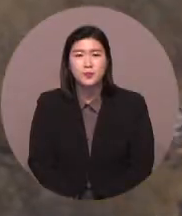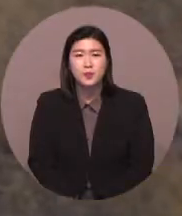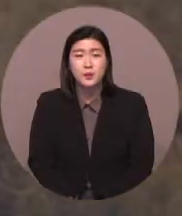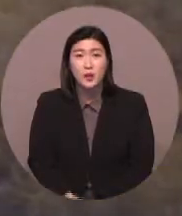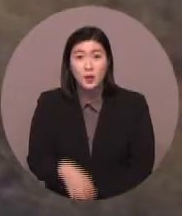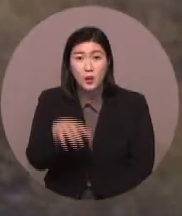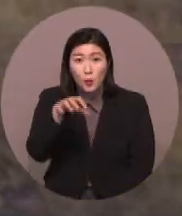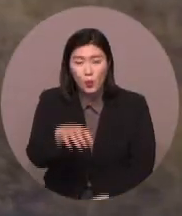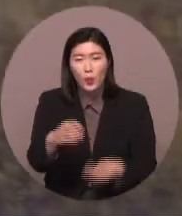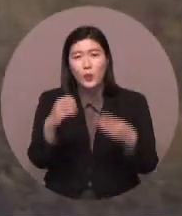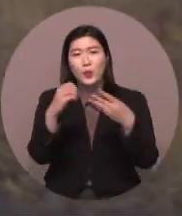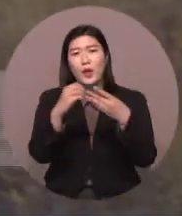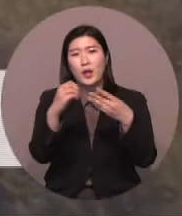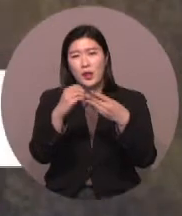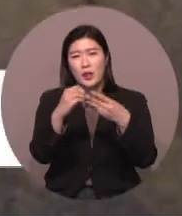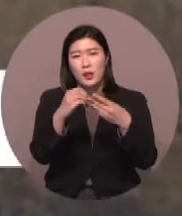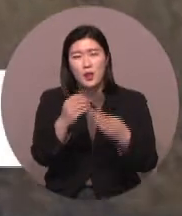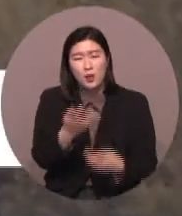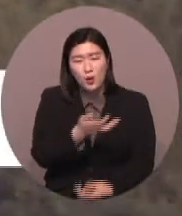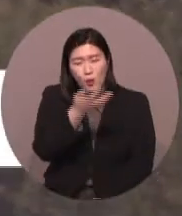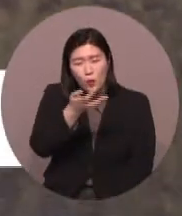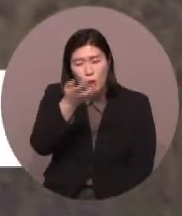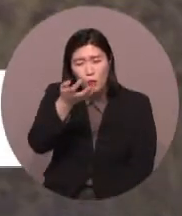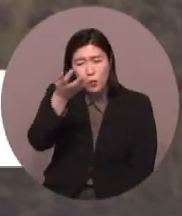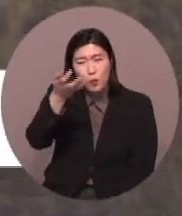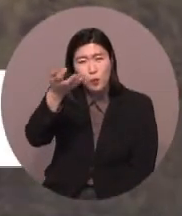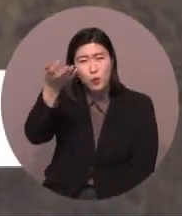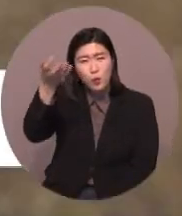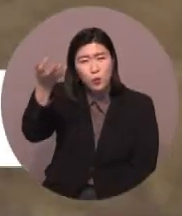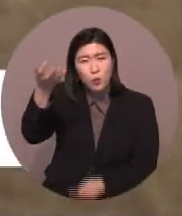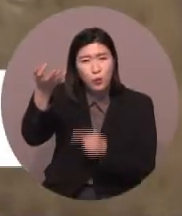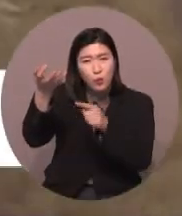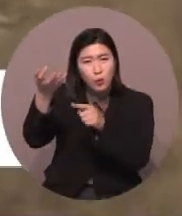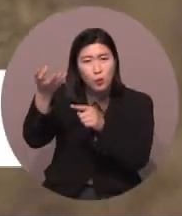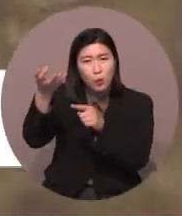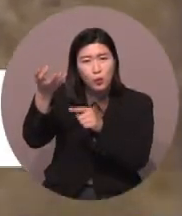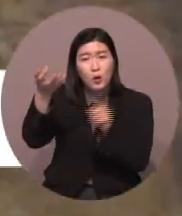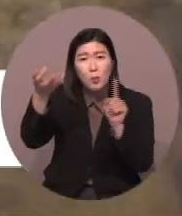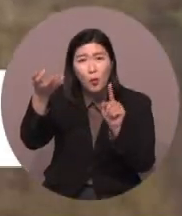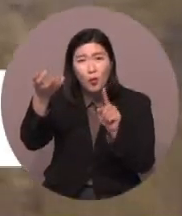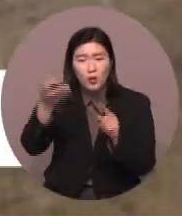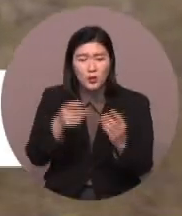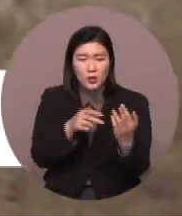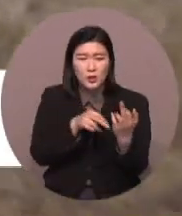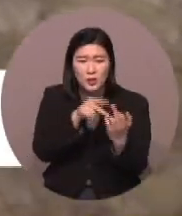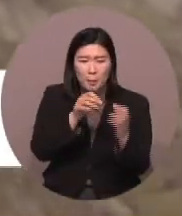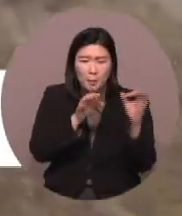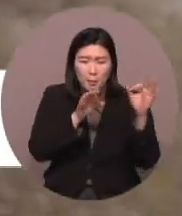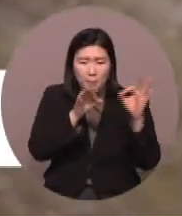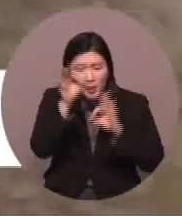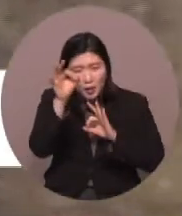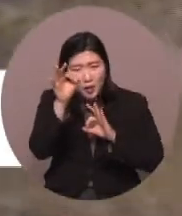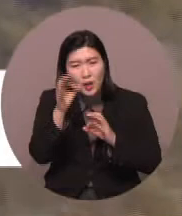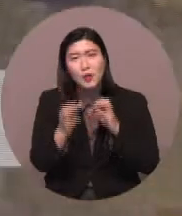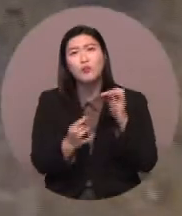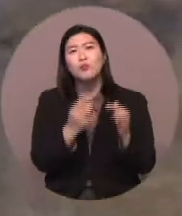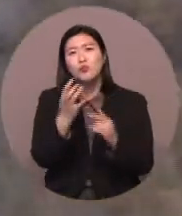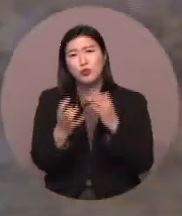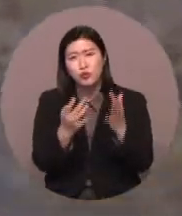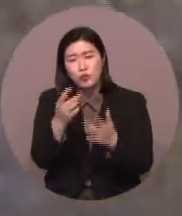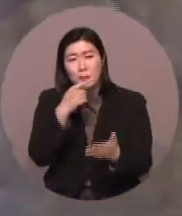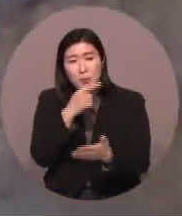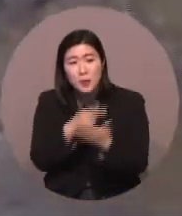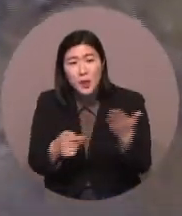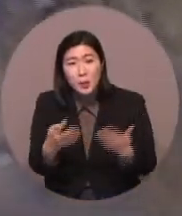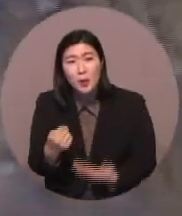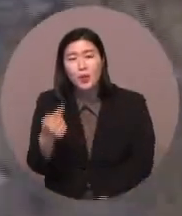태안의 한 사유림 능선을 따라 연신 연기가 피어오릅니다. 입산자 실화로 추정되는 불은 1.5헥타르를 태운